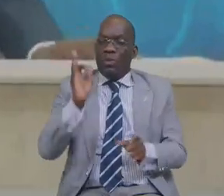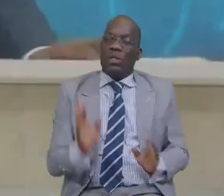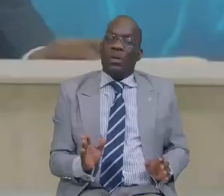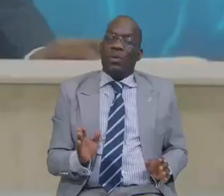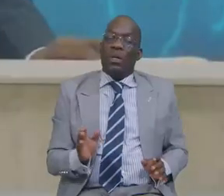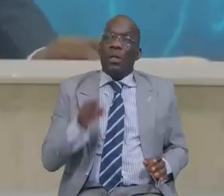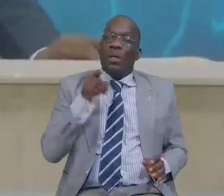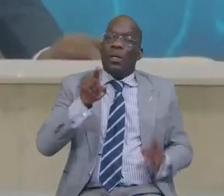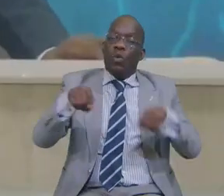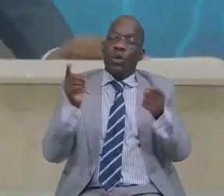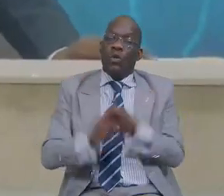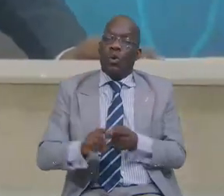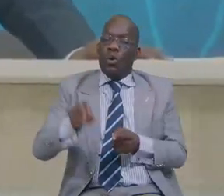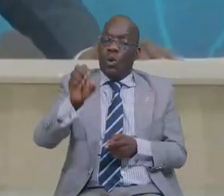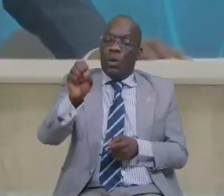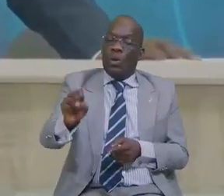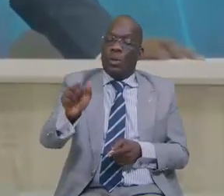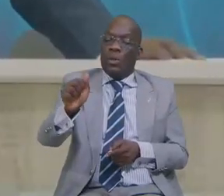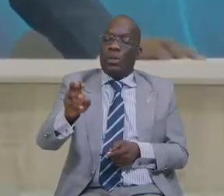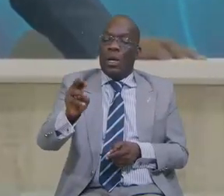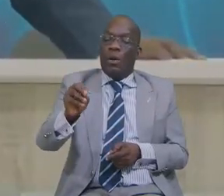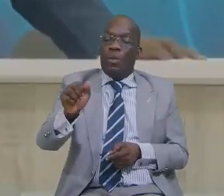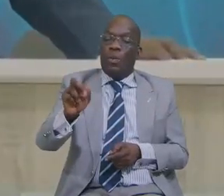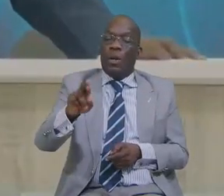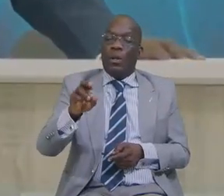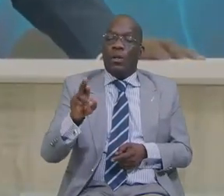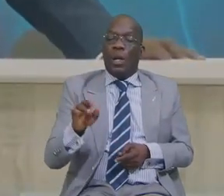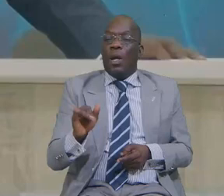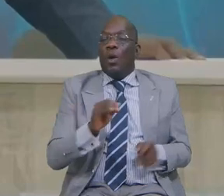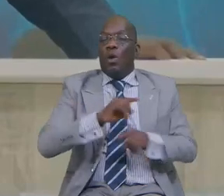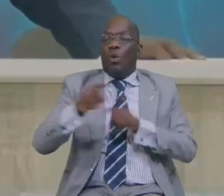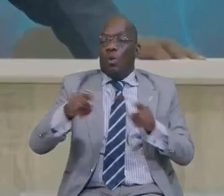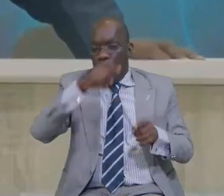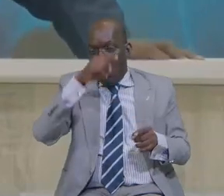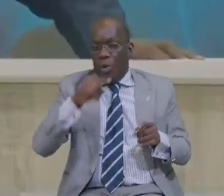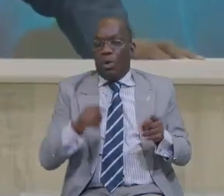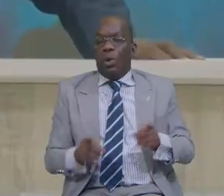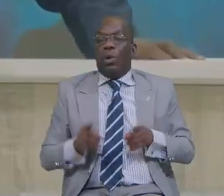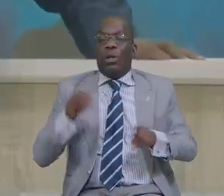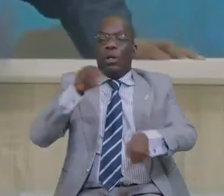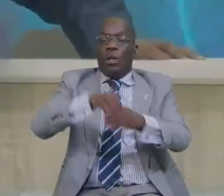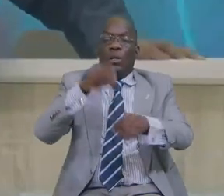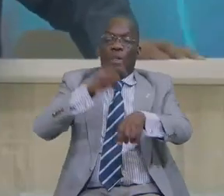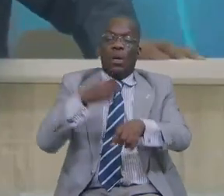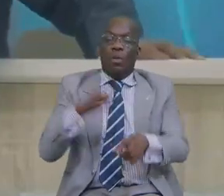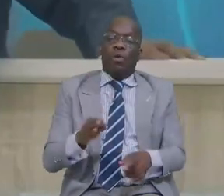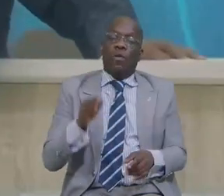Samarie quand la persécution est venue. Et il a fait l'œuvre d'un évangéliste